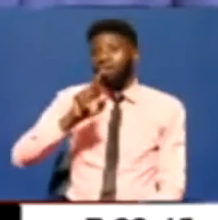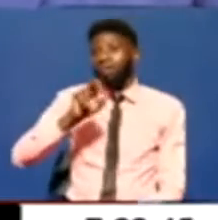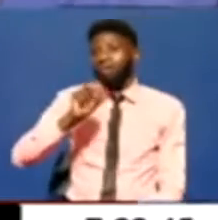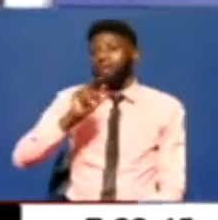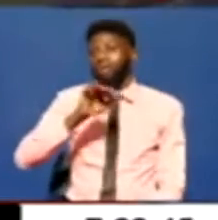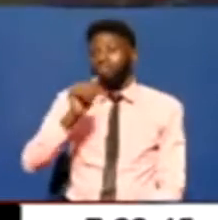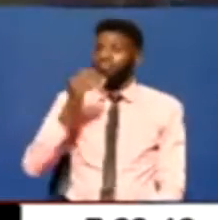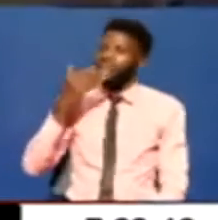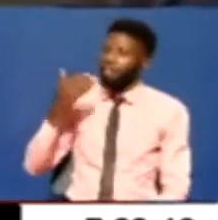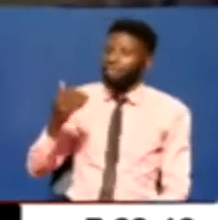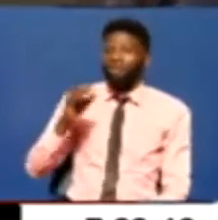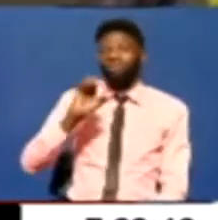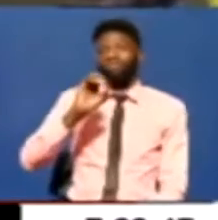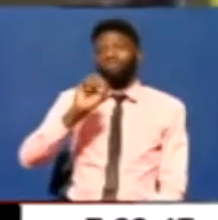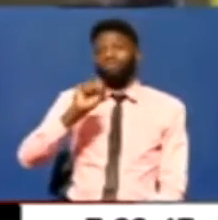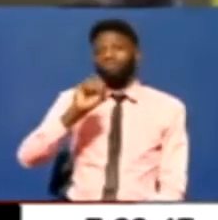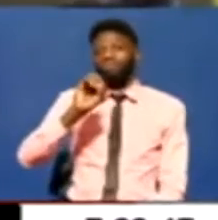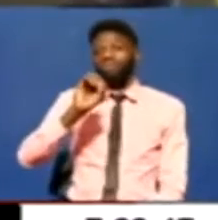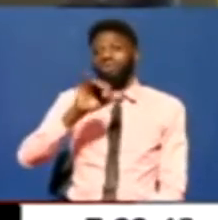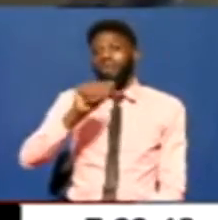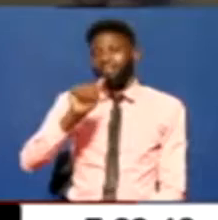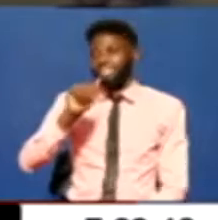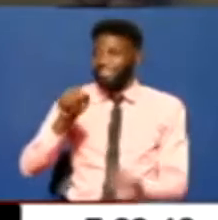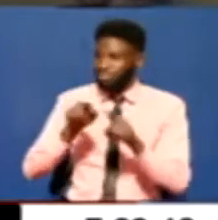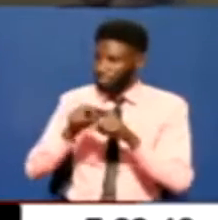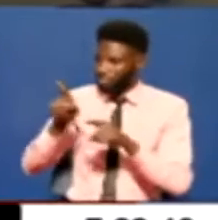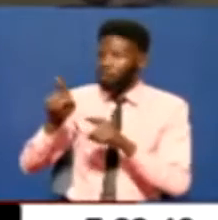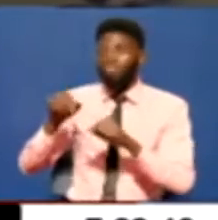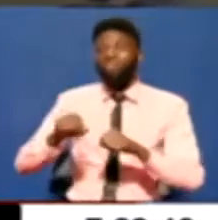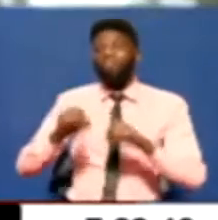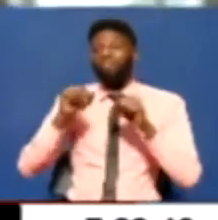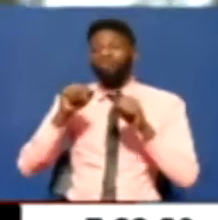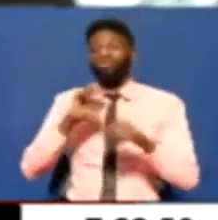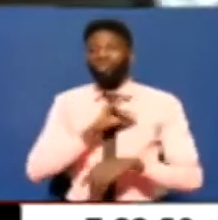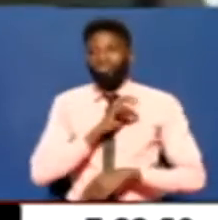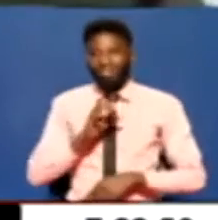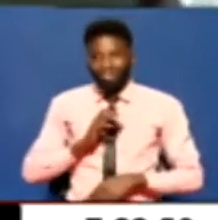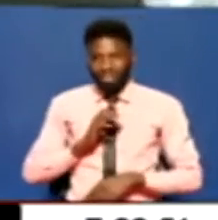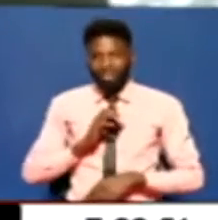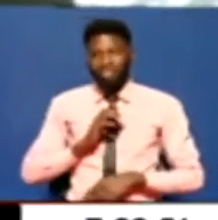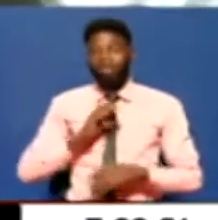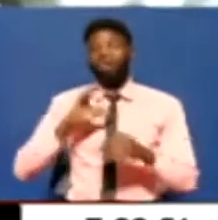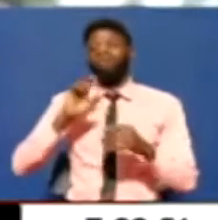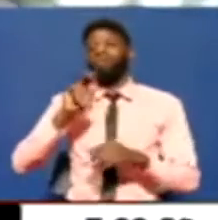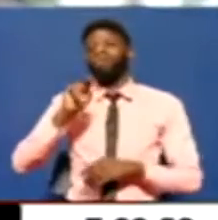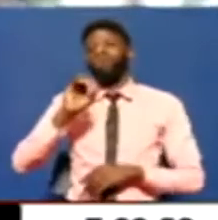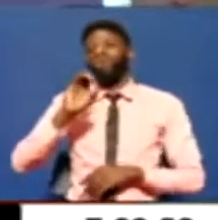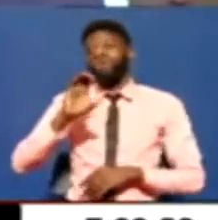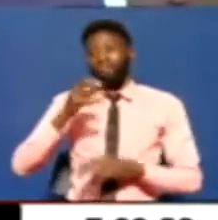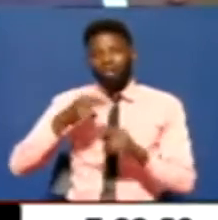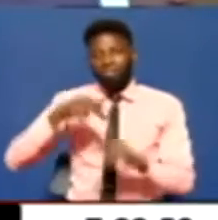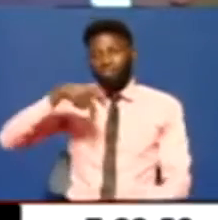Soya, ambaye pia ni kinara wa kamati ya michezo ya Olimpiki Paul Tegat, kwa kuipa kaunti ya Kakamega nafasi ya kuandaa hafla